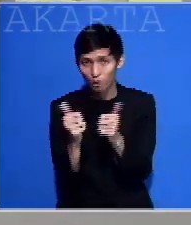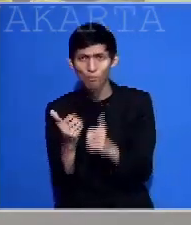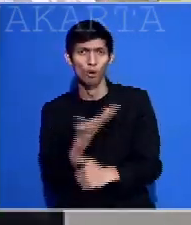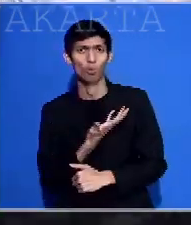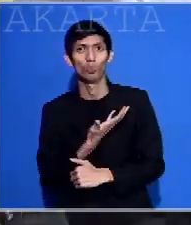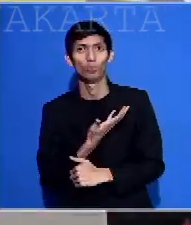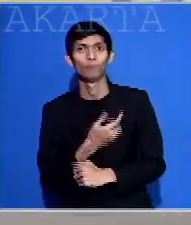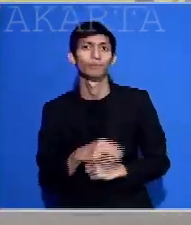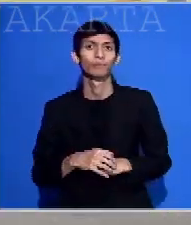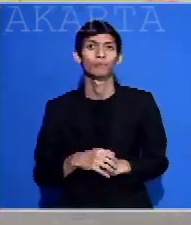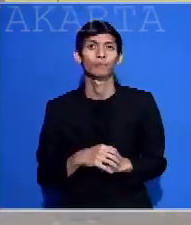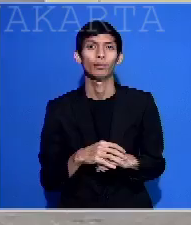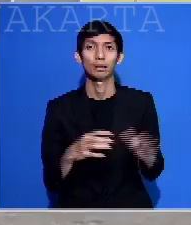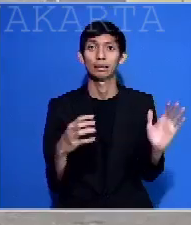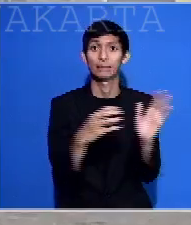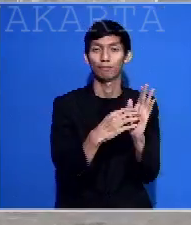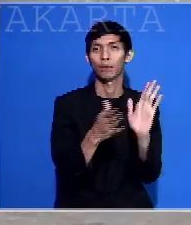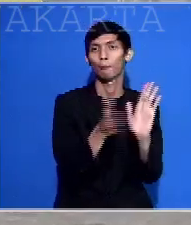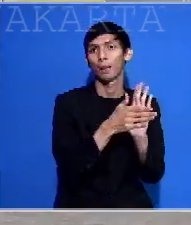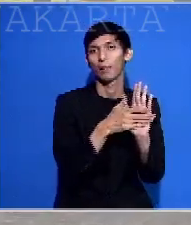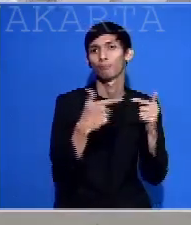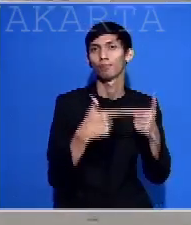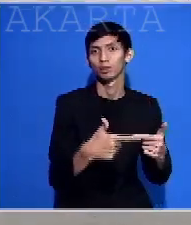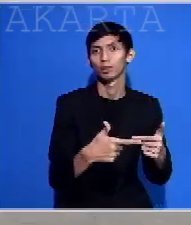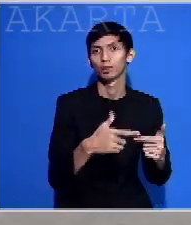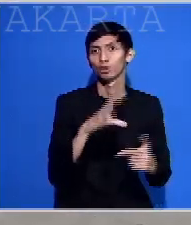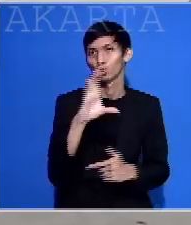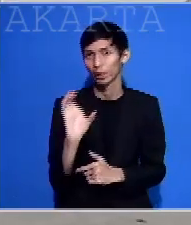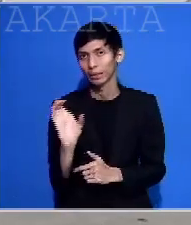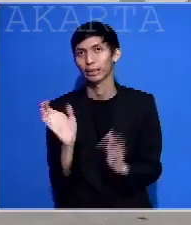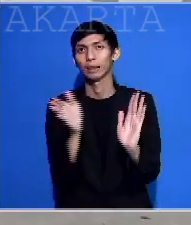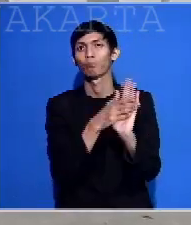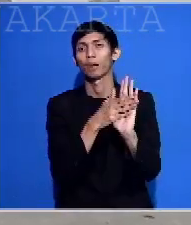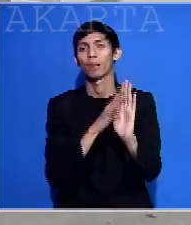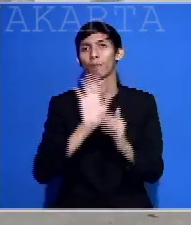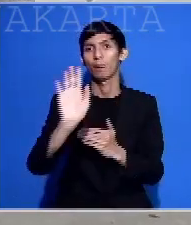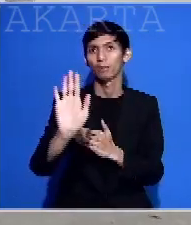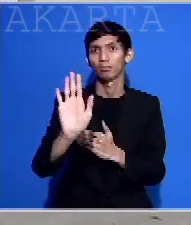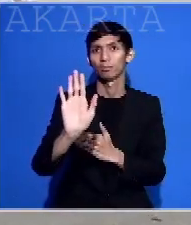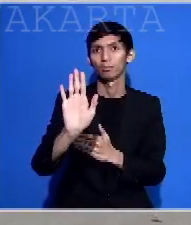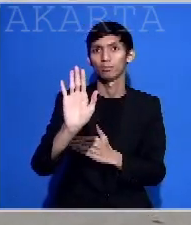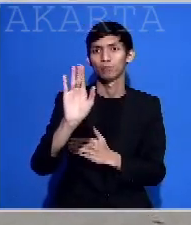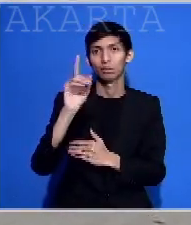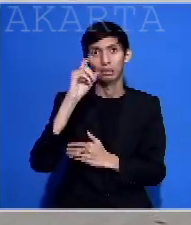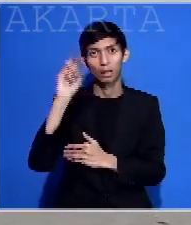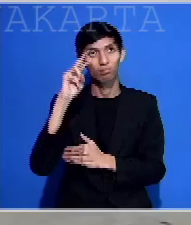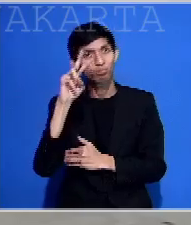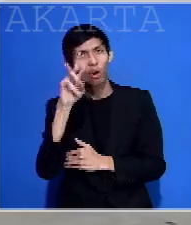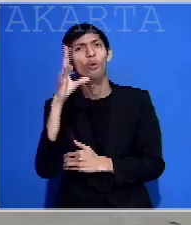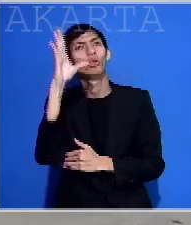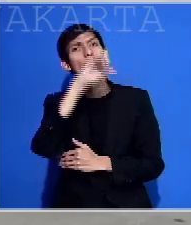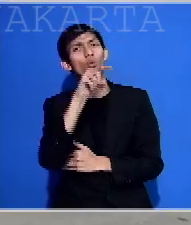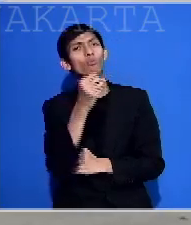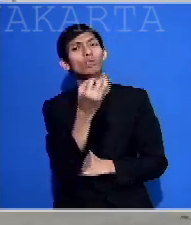distribusi stiker bis pada Selasa sore dan pemasangan kembali stiker di bagian depan dan sebelah kanan untuk memudahkan jemaah dalam